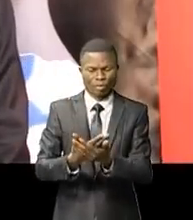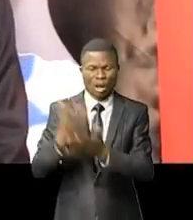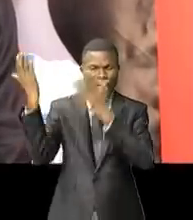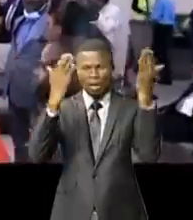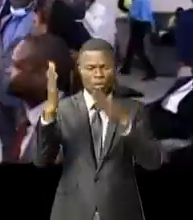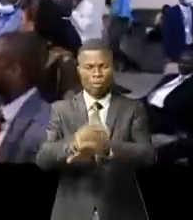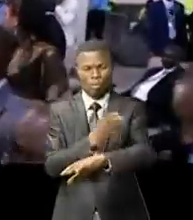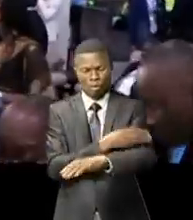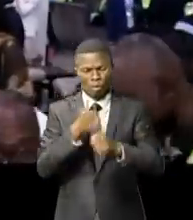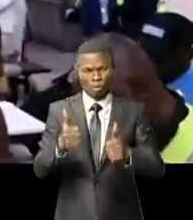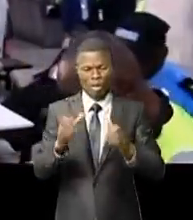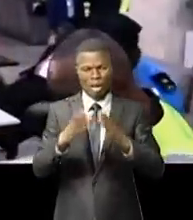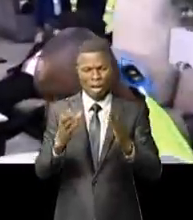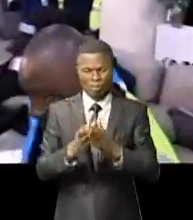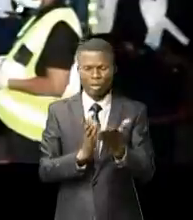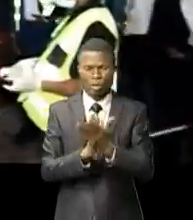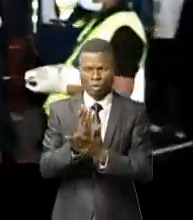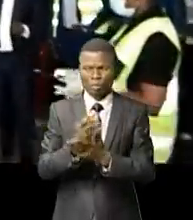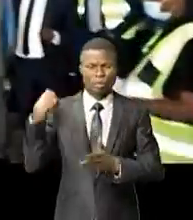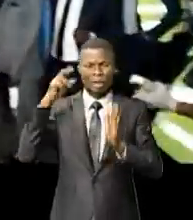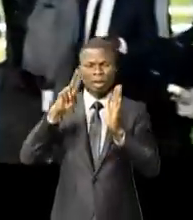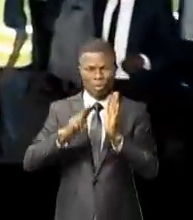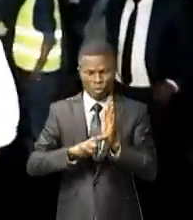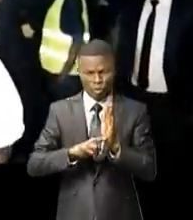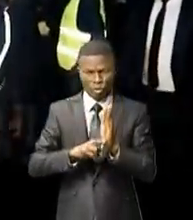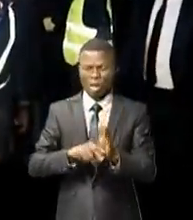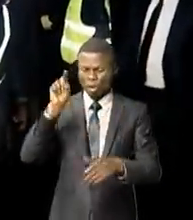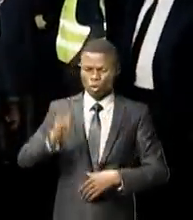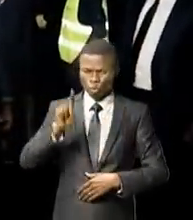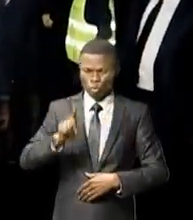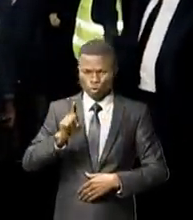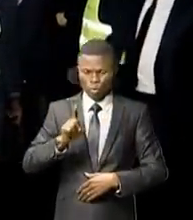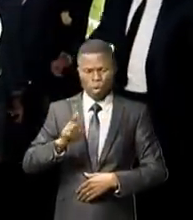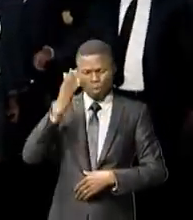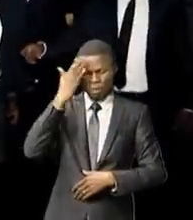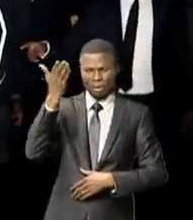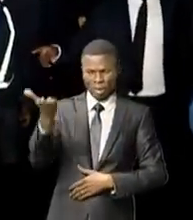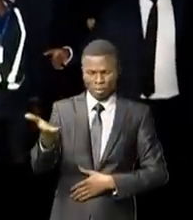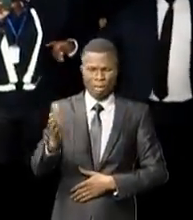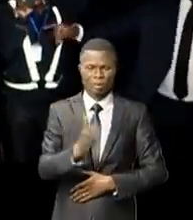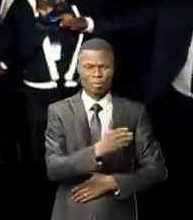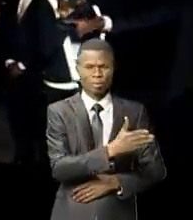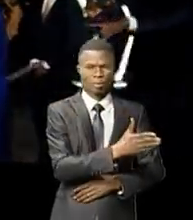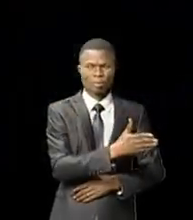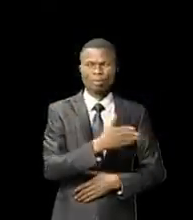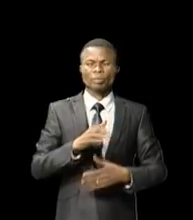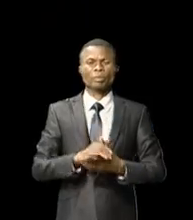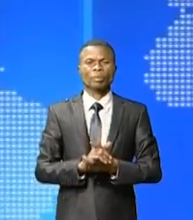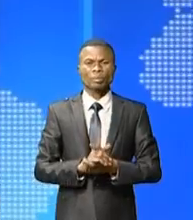de faire leurs affaires avec célérité, le gouvernement a tout intérêt de s'y pencher.